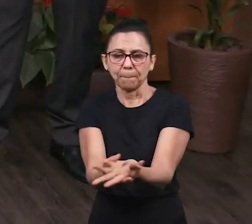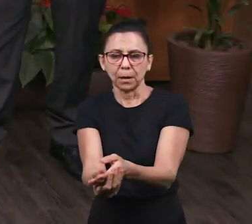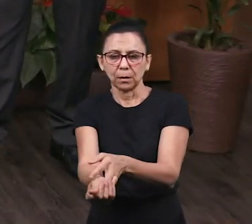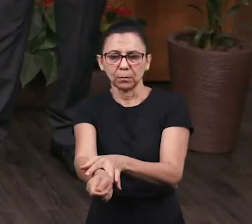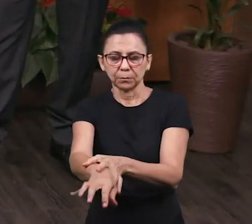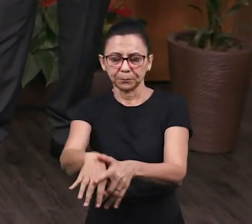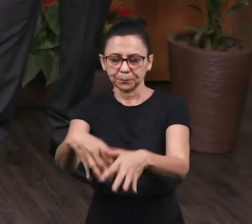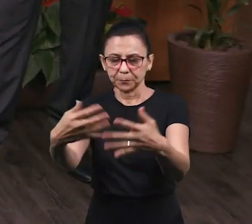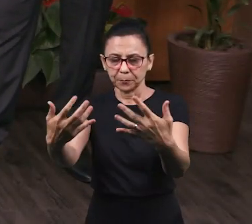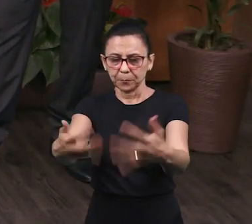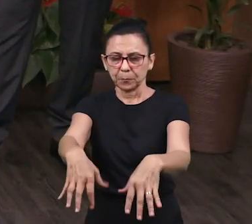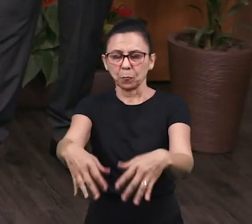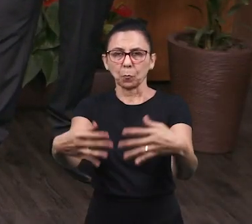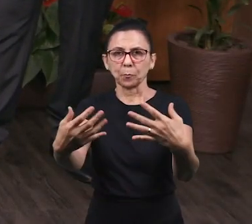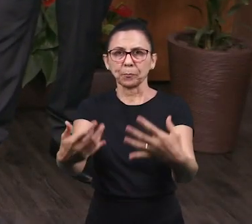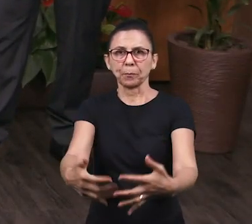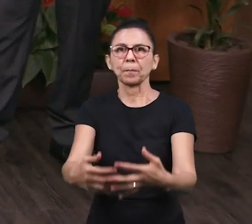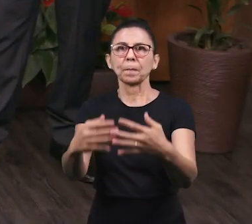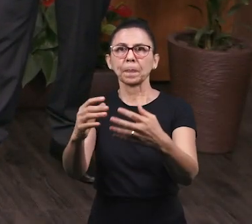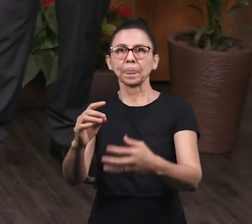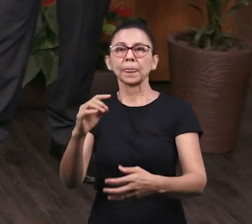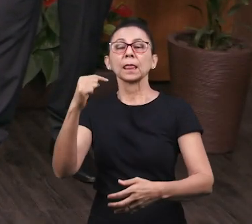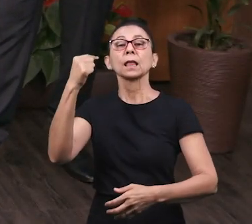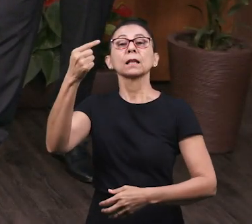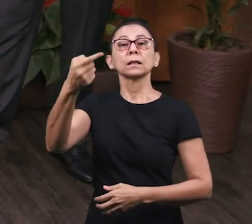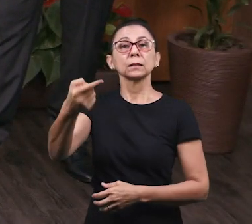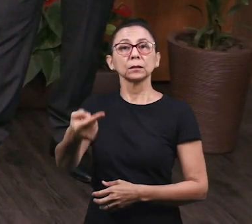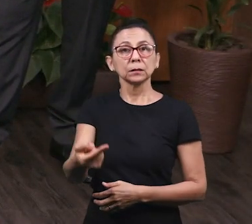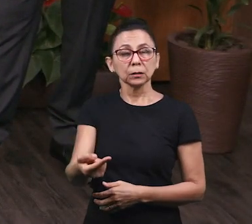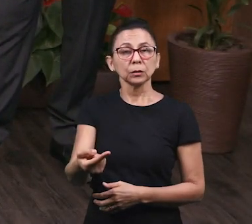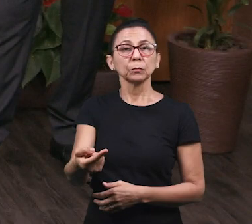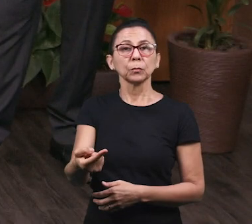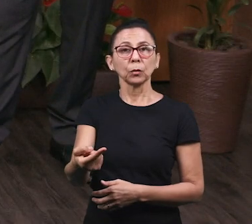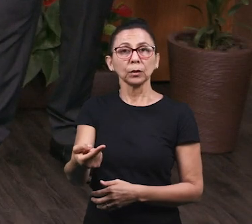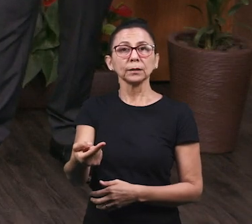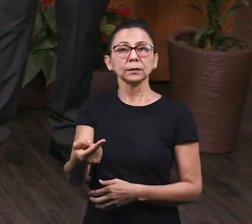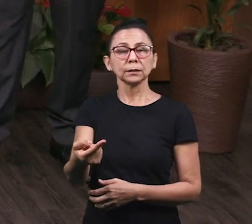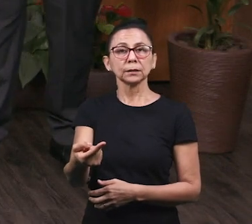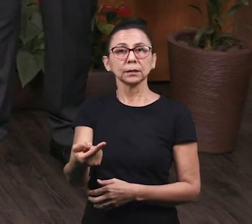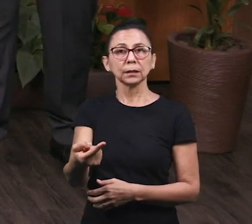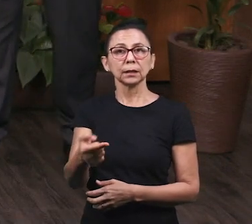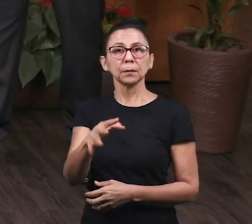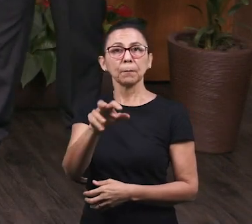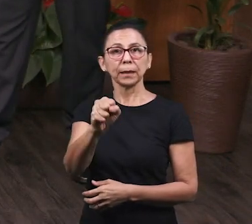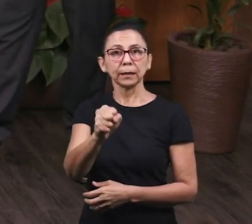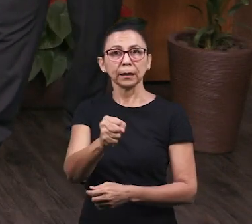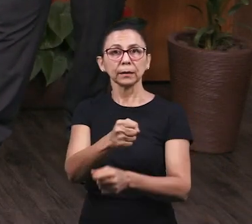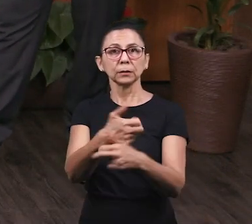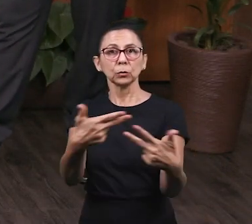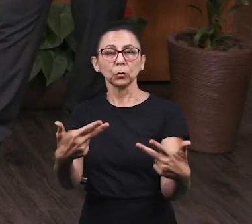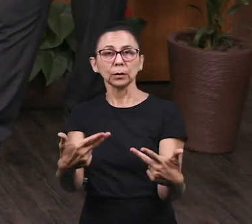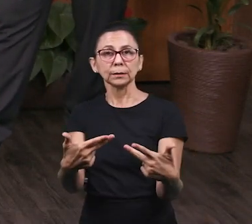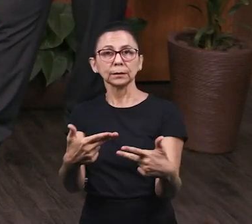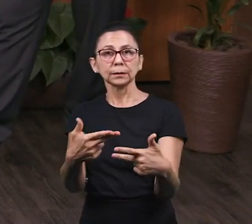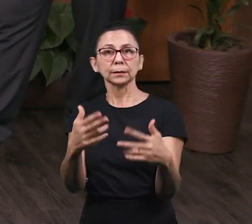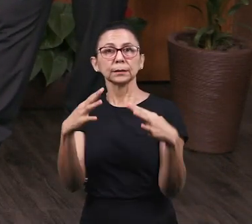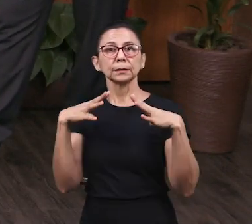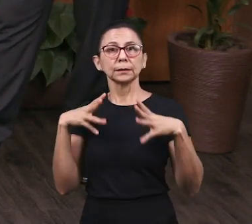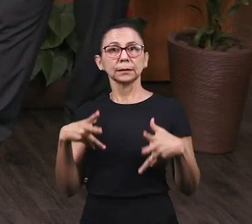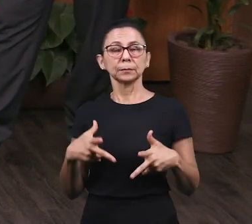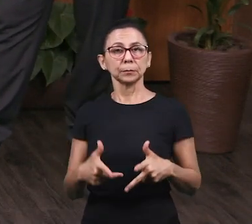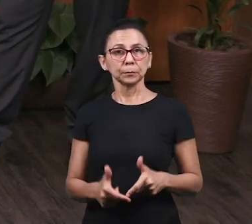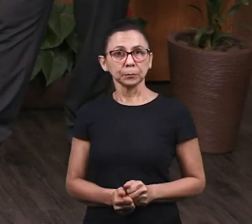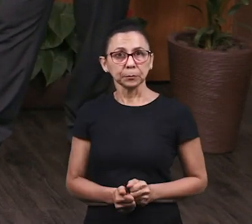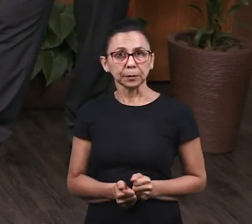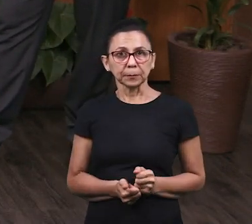il pouvait manipuler ce qui était saint. Observez, bien-aimés, que le lavage